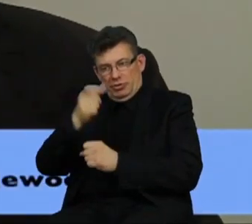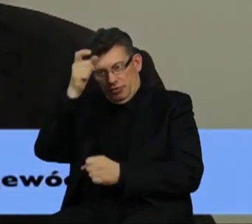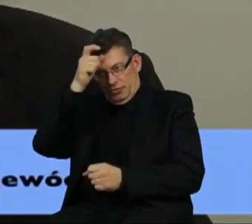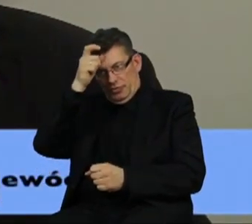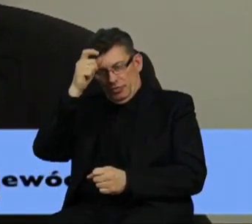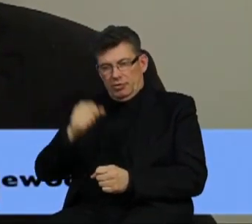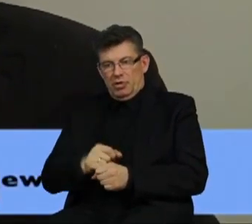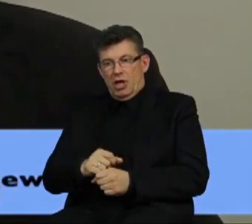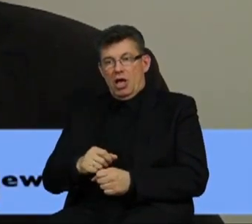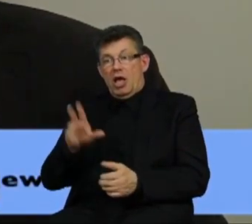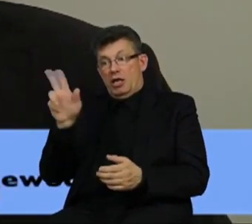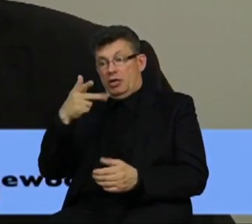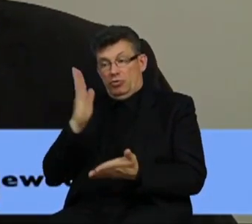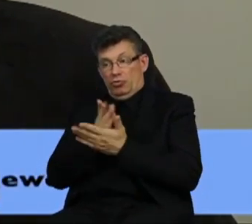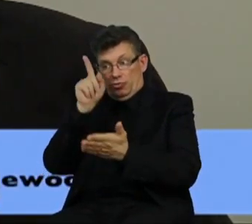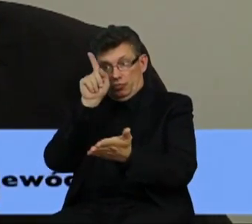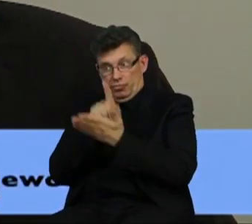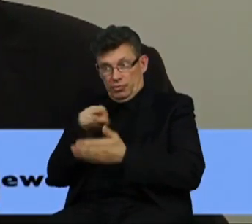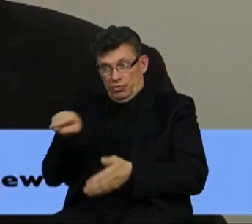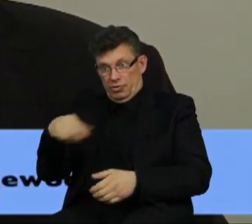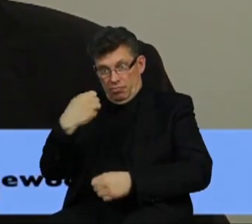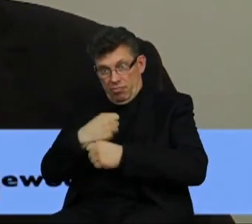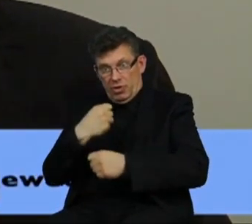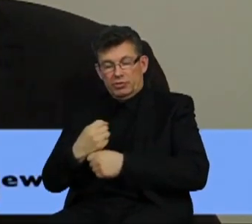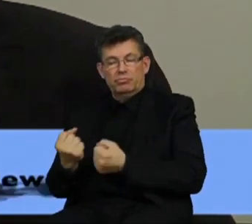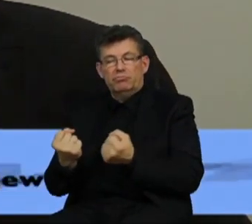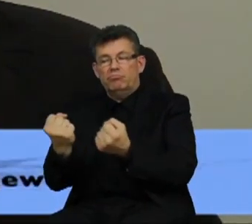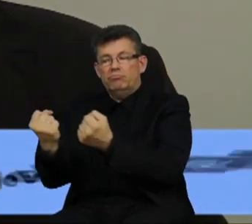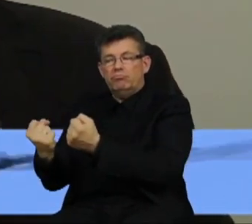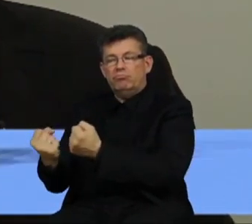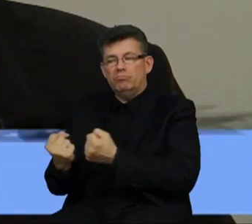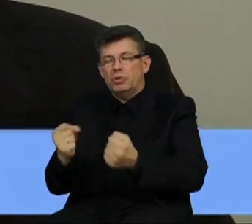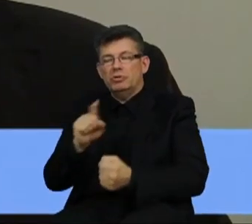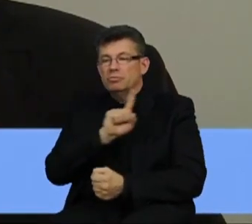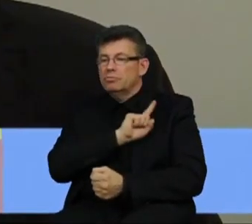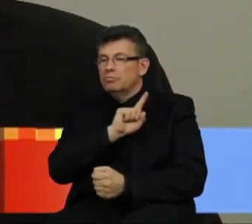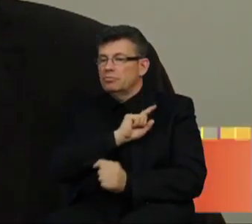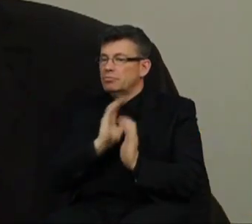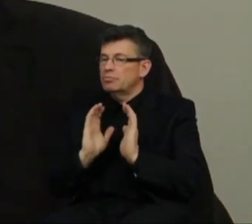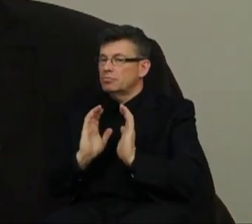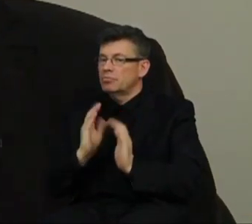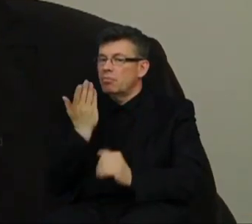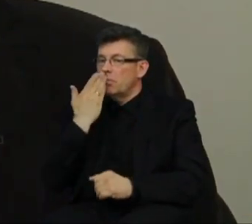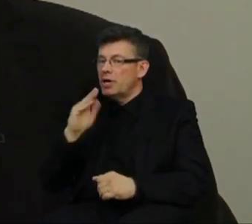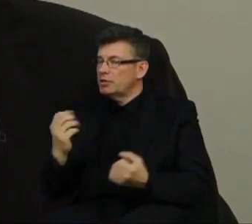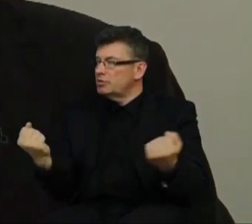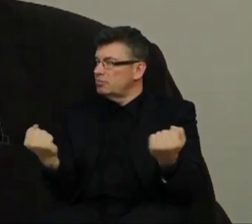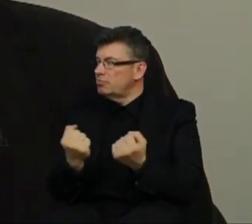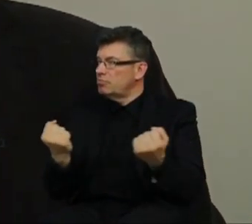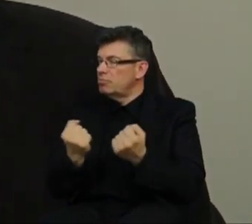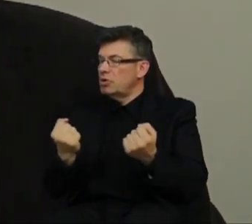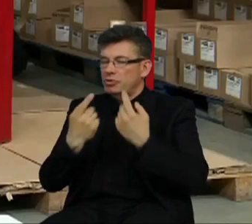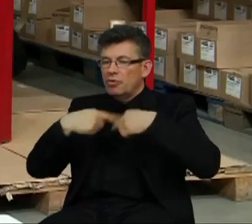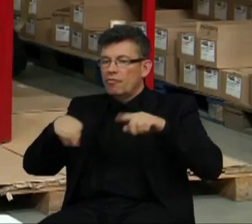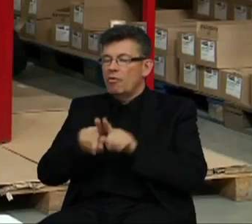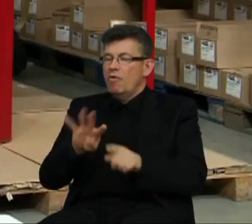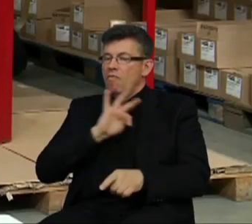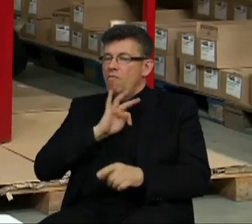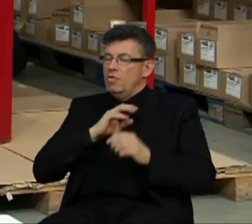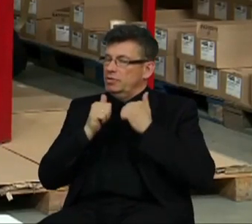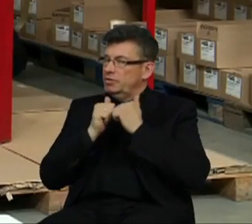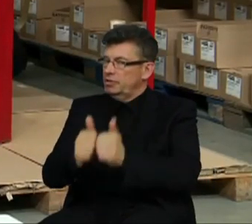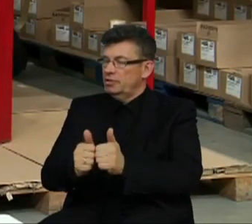kiedy oni już uzyskają tą pracę, to bardzo mocno się jej trzymają i bardzo mocno starają się dobrze wykonywać swoje zadania,